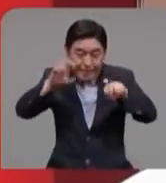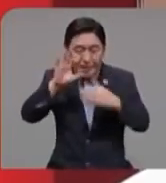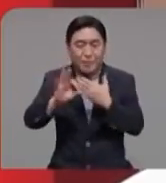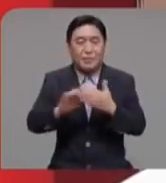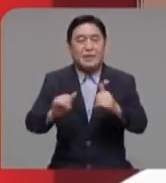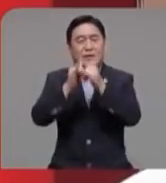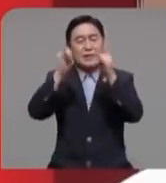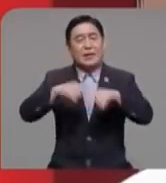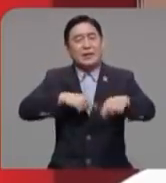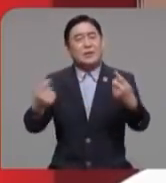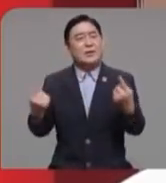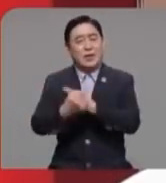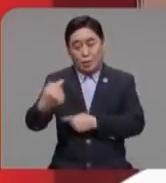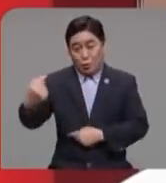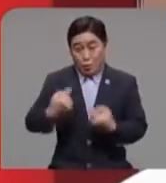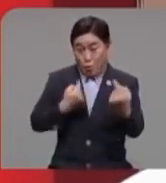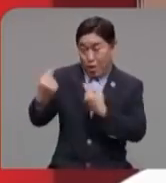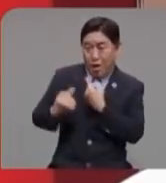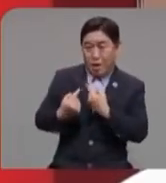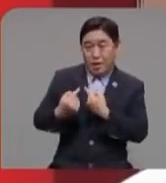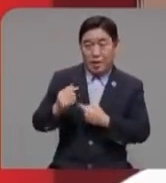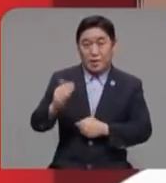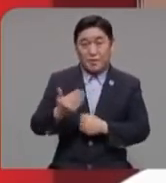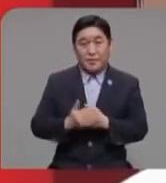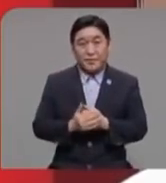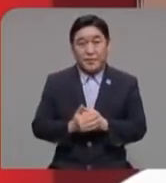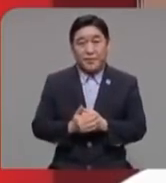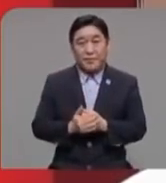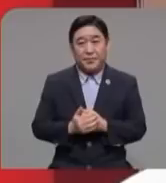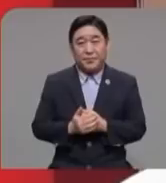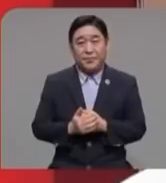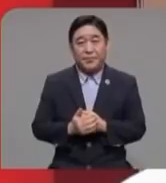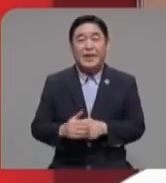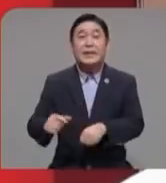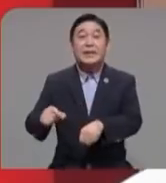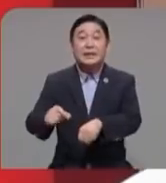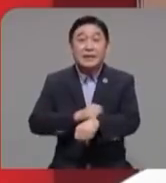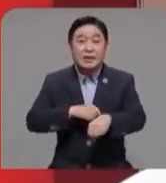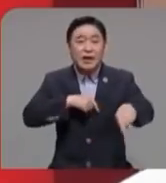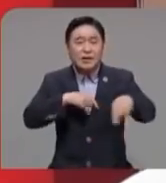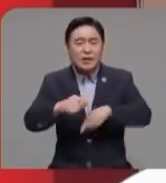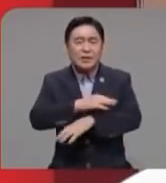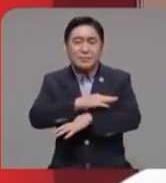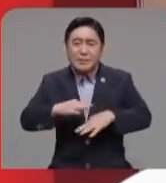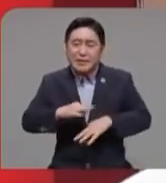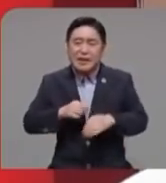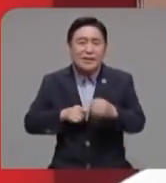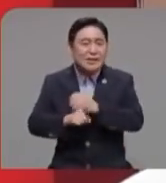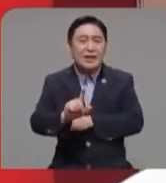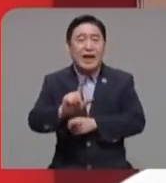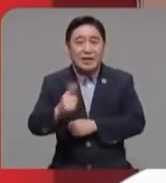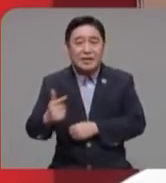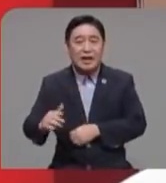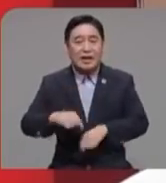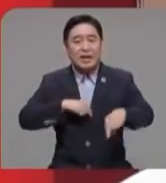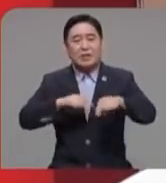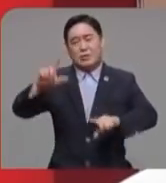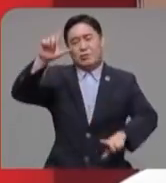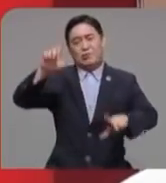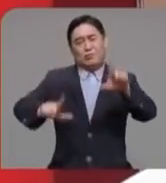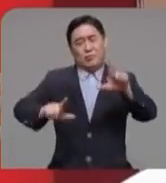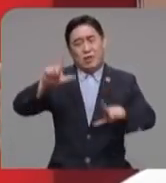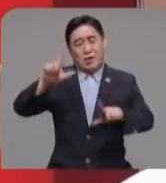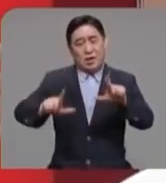우리 사회에 이 정치개혁을 요구하는 목소리가 나오게 돼 있습니다. 어떤 특정한 정치의 비리라는 뜻이 아니라 우리 정치